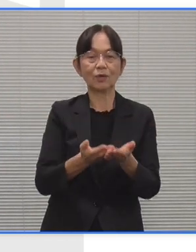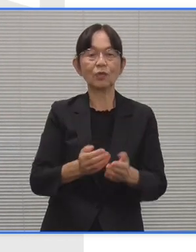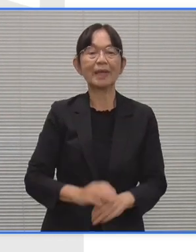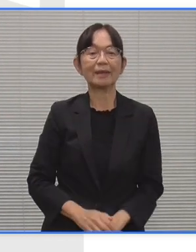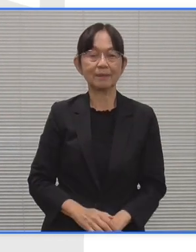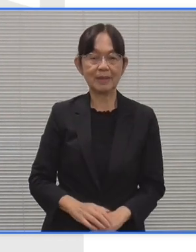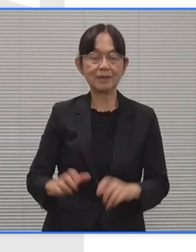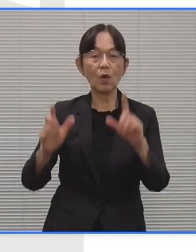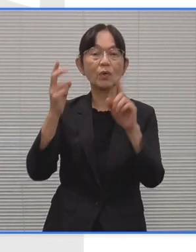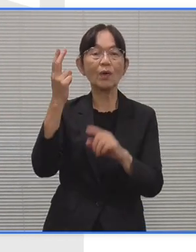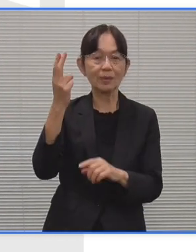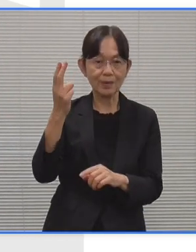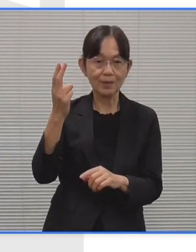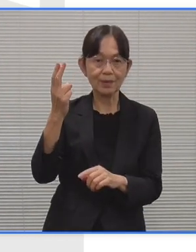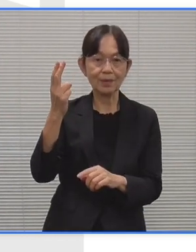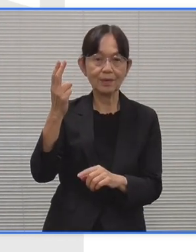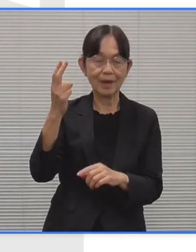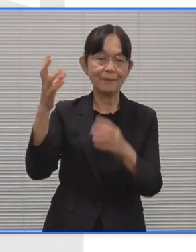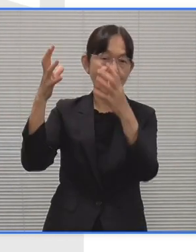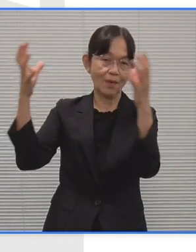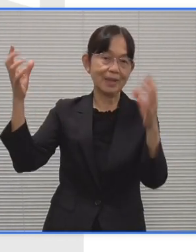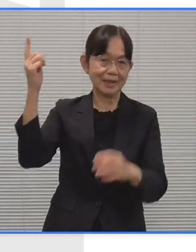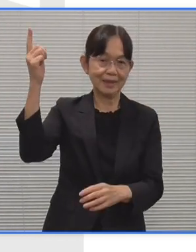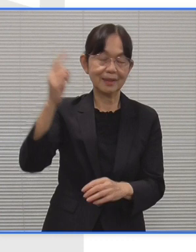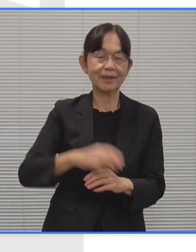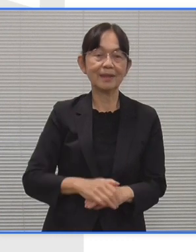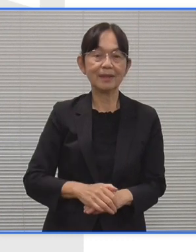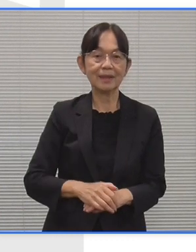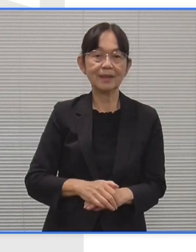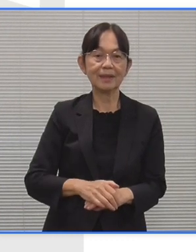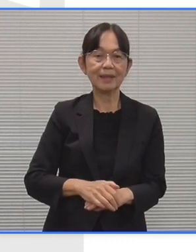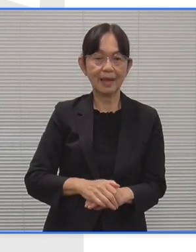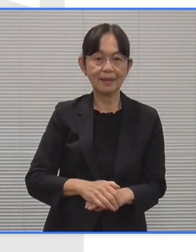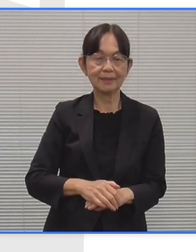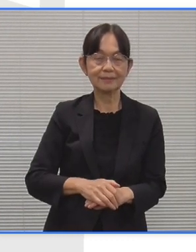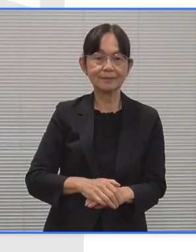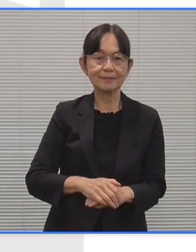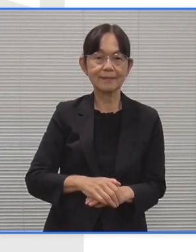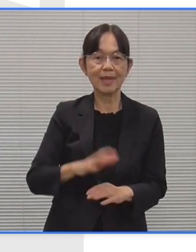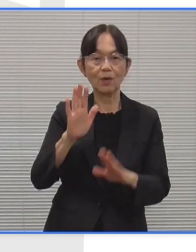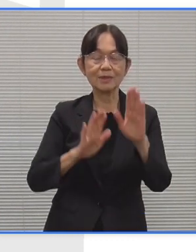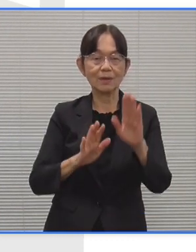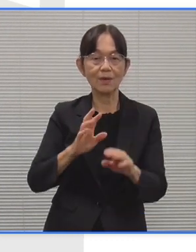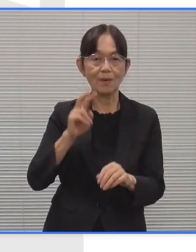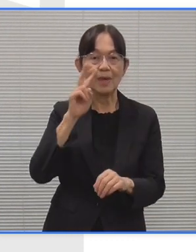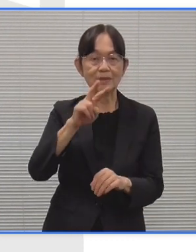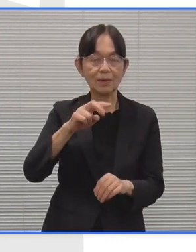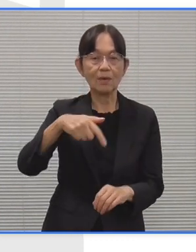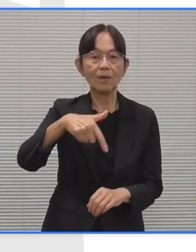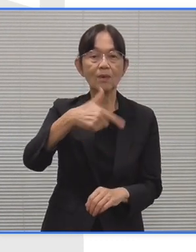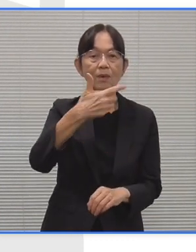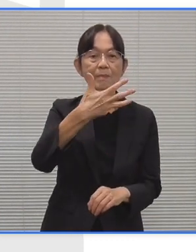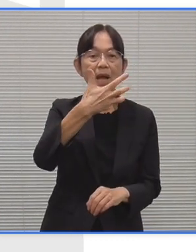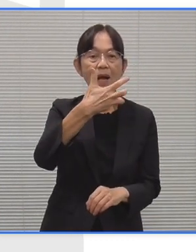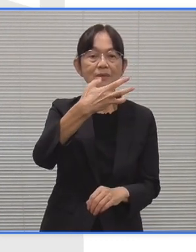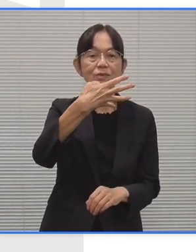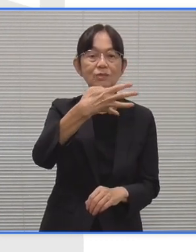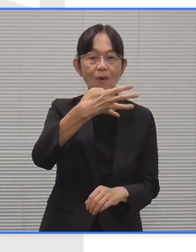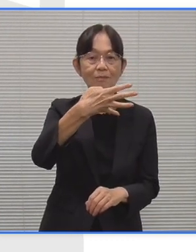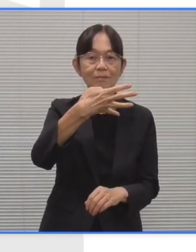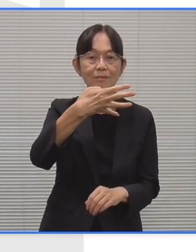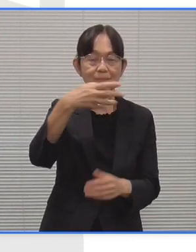都、大規模な東京都の昨年を見ますと684のご提案があ